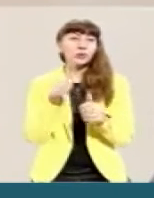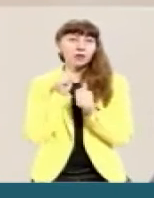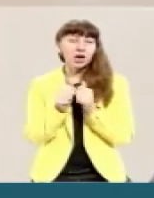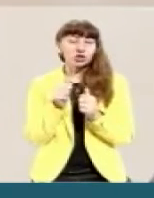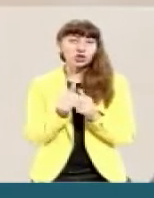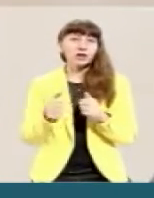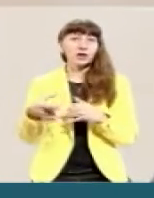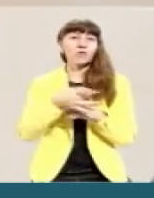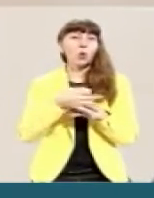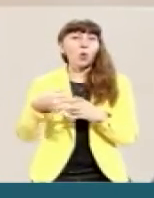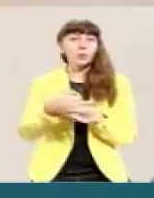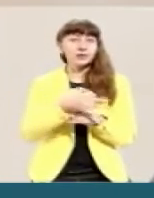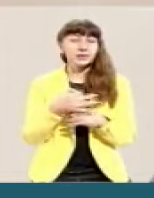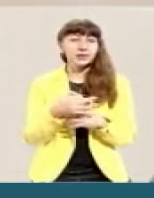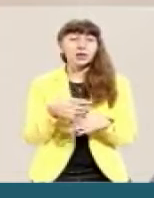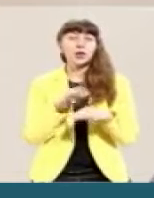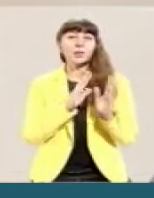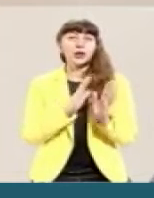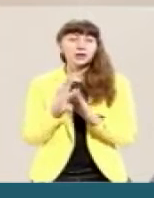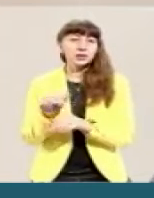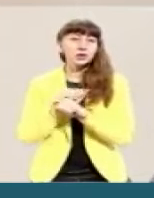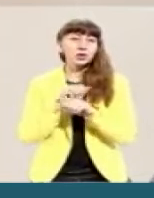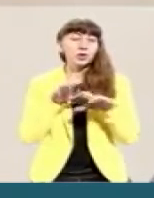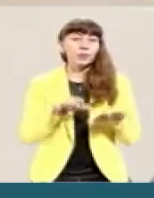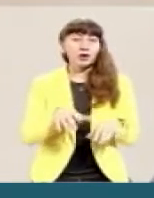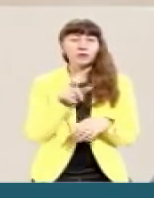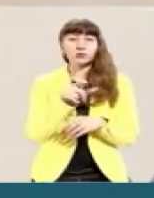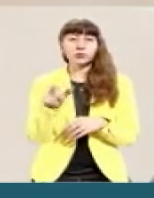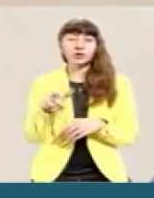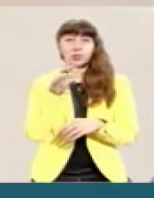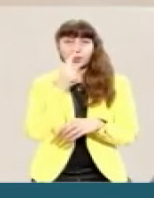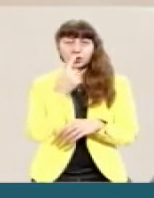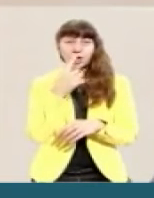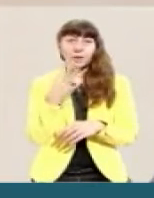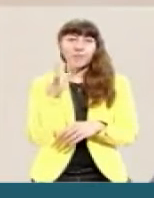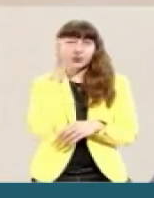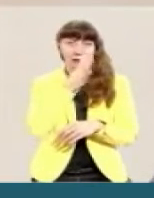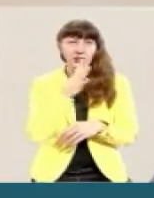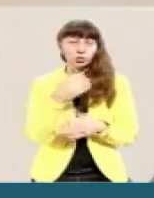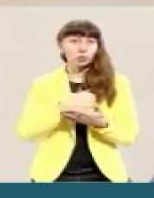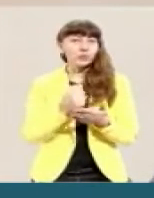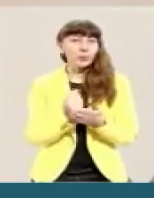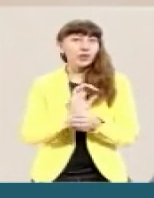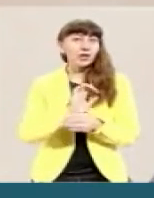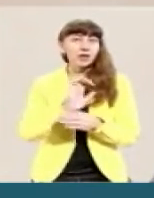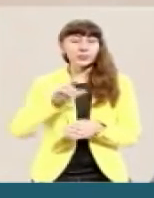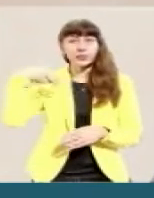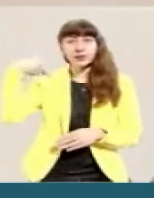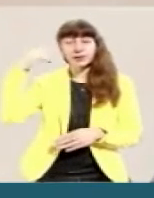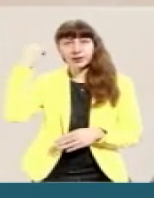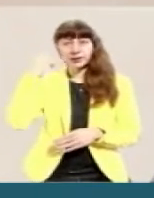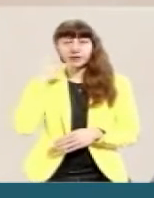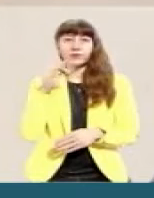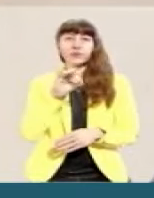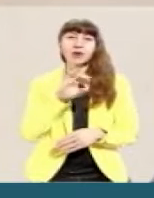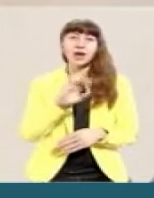арналған сындарлы шаралар ағымдағы жылдың ақпан айында президент жарлығымен бекітілген. Сыбайлас жемқорлыққа қарсы саясатқа тұжырымдама енгізілді.